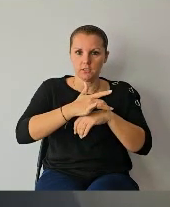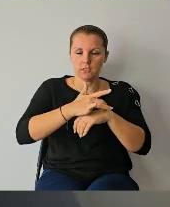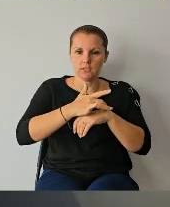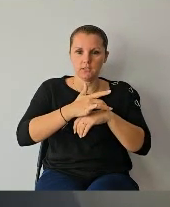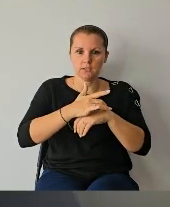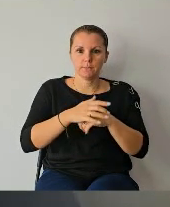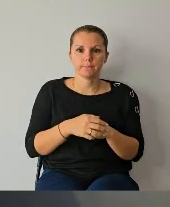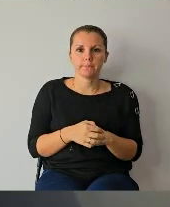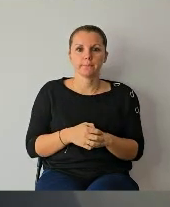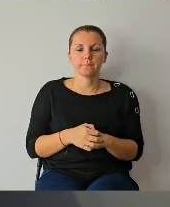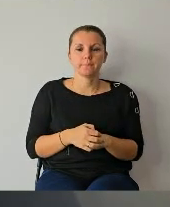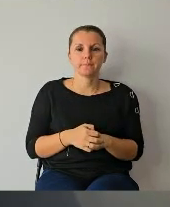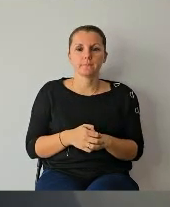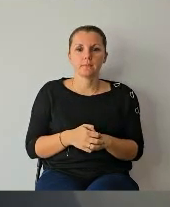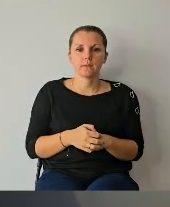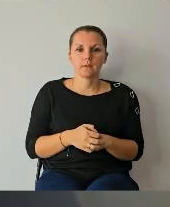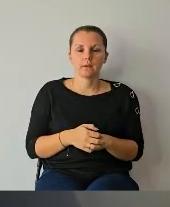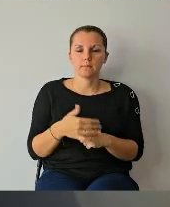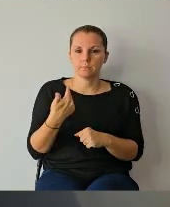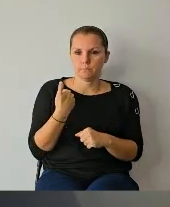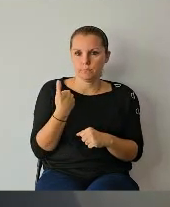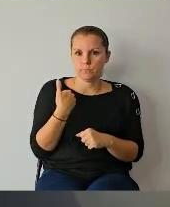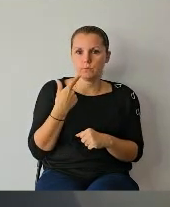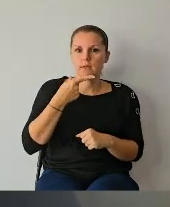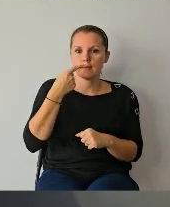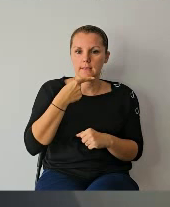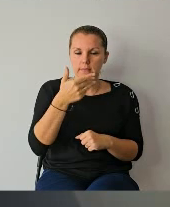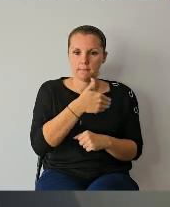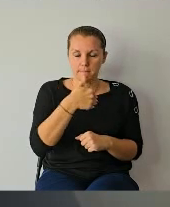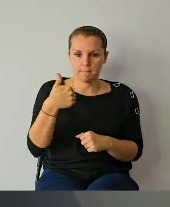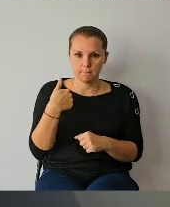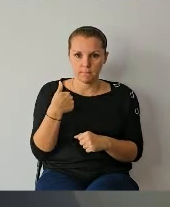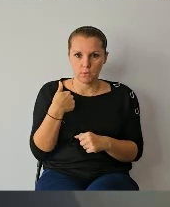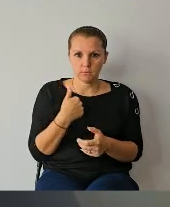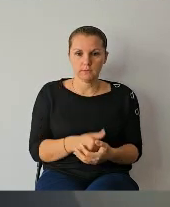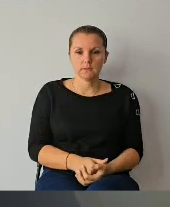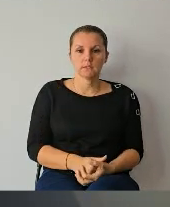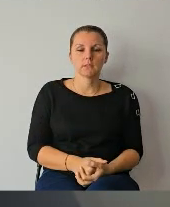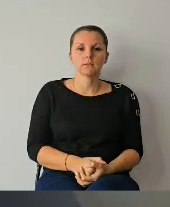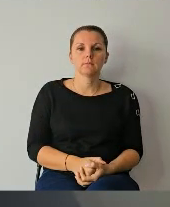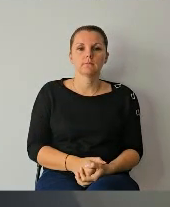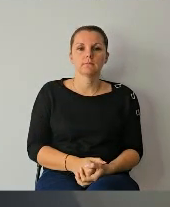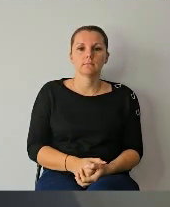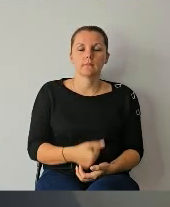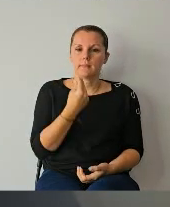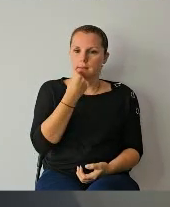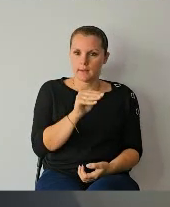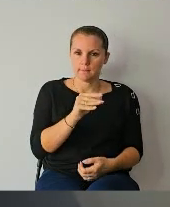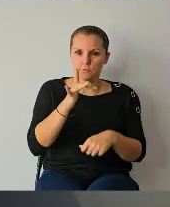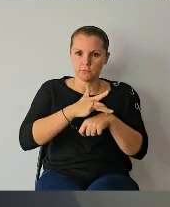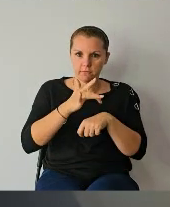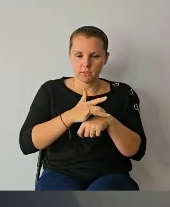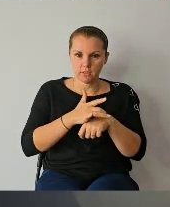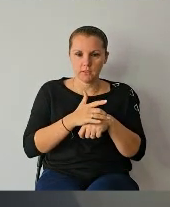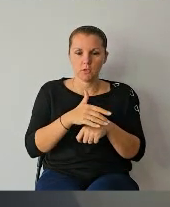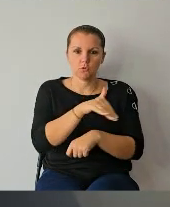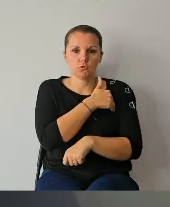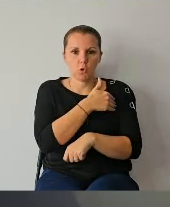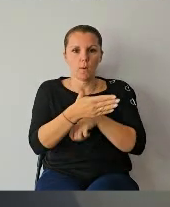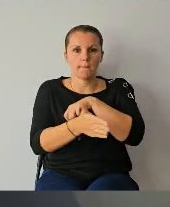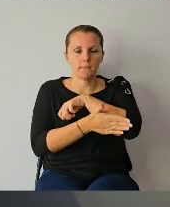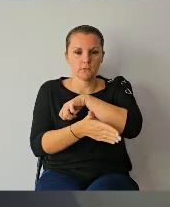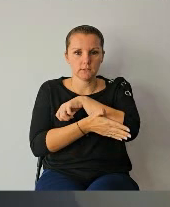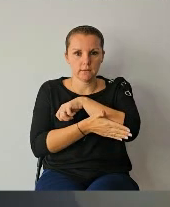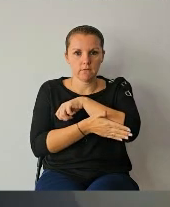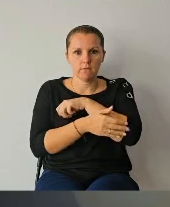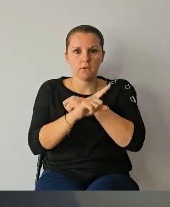uczniów miały miejsce z języka polskiego. Tutaj mamy Szkoła Podstawowa